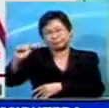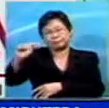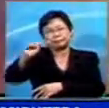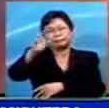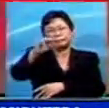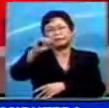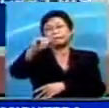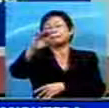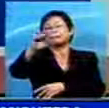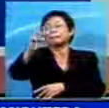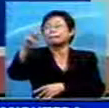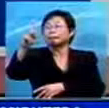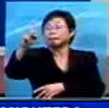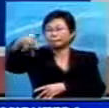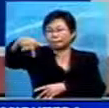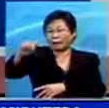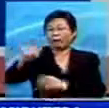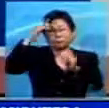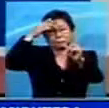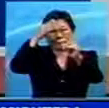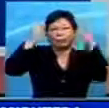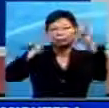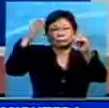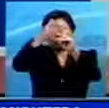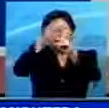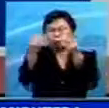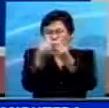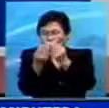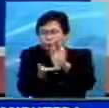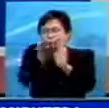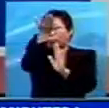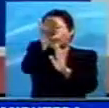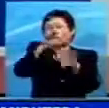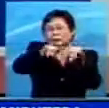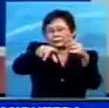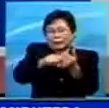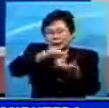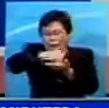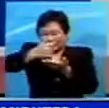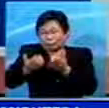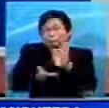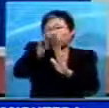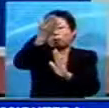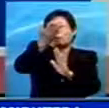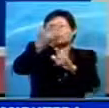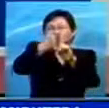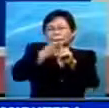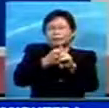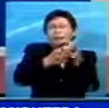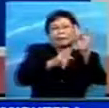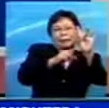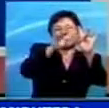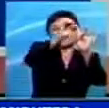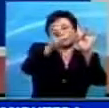mikpa sasaran negara melonjakkan jumlah Bumiputera yang memegang pensijilan perakaunan profesional daripada hanya